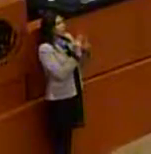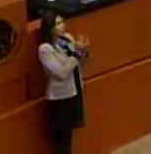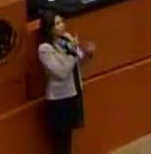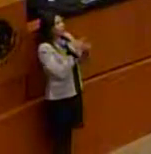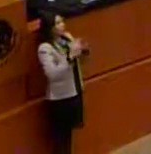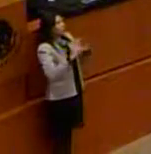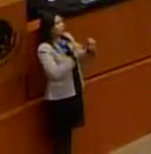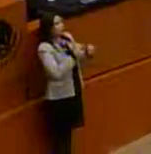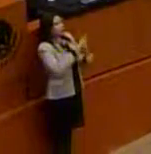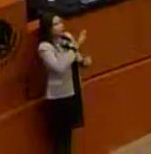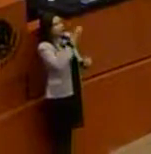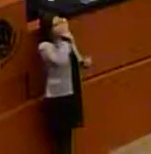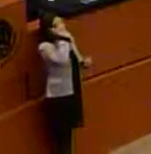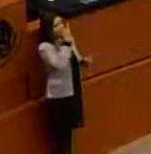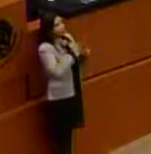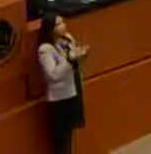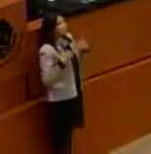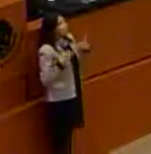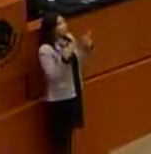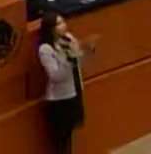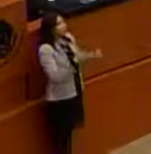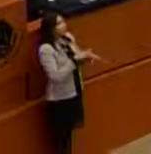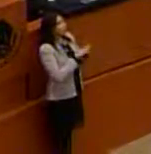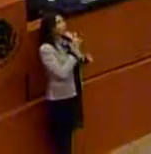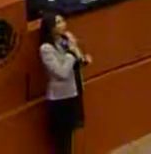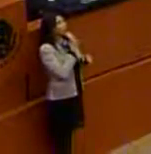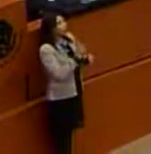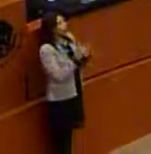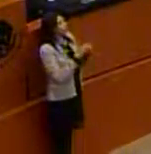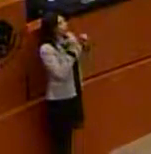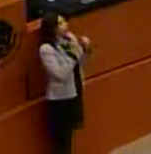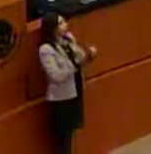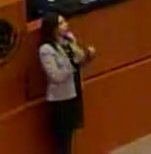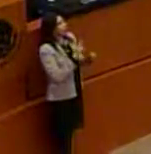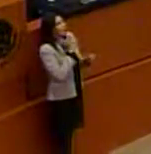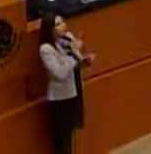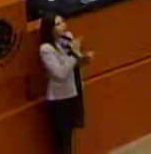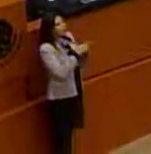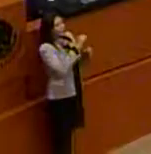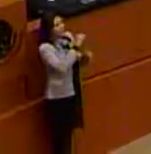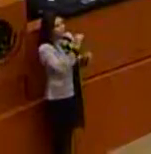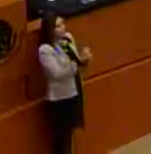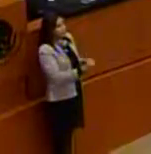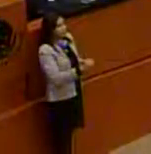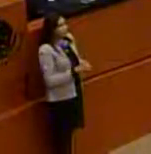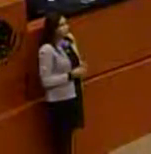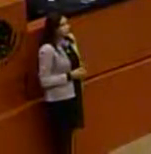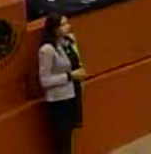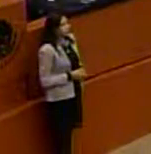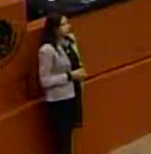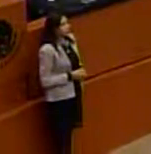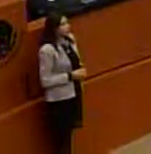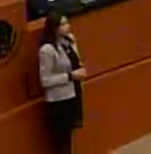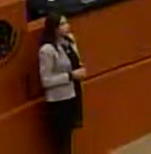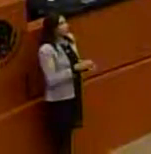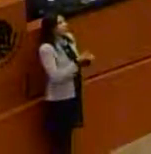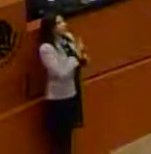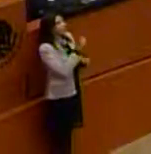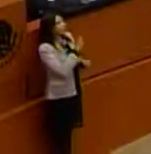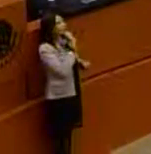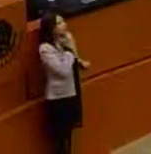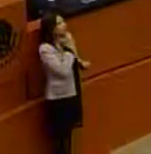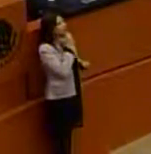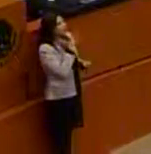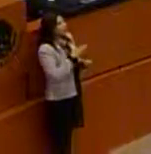que la confiance donne de meilleurs résultats que la contrainte et le contrôle. À l'appui de ce propos, la Finlande, qui est en phase d'introduction